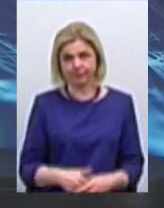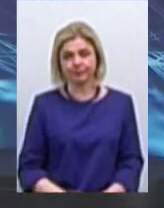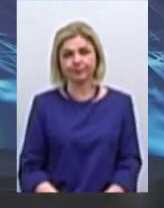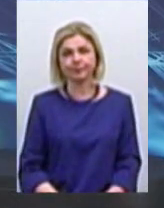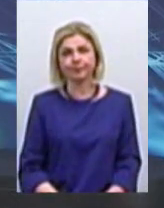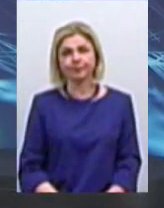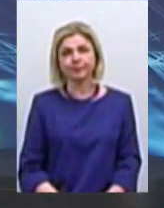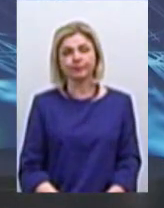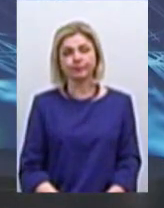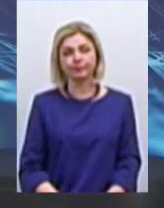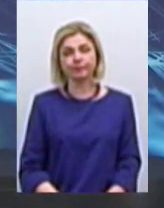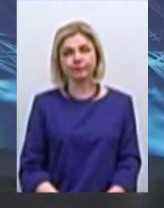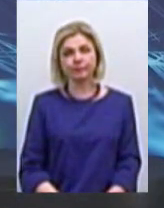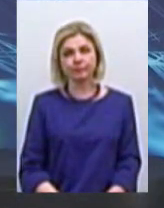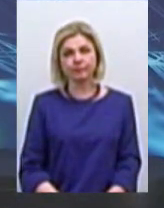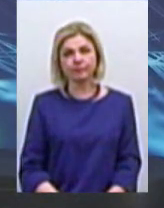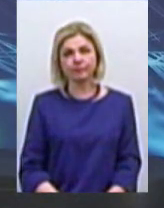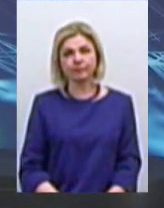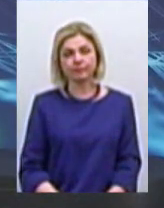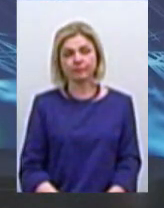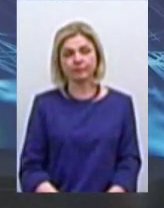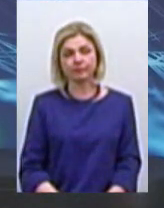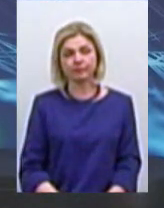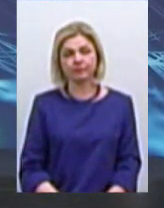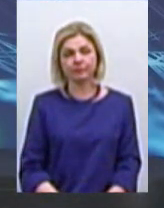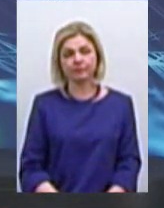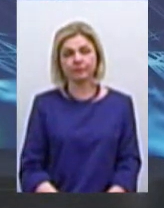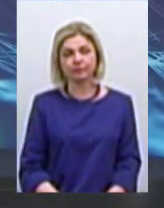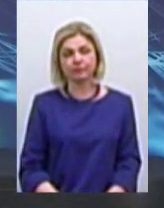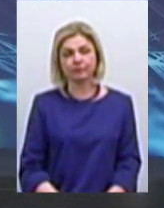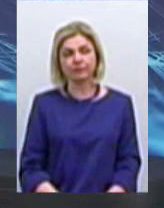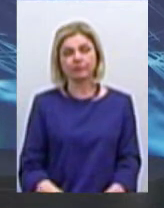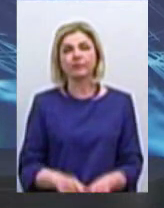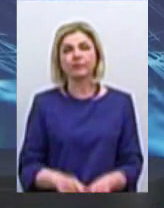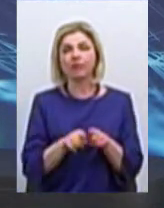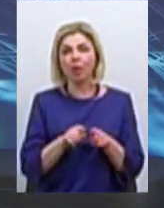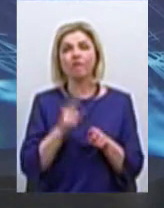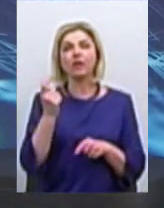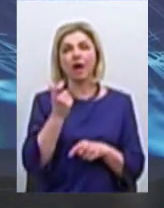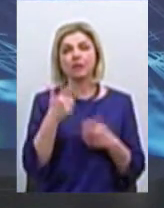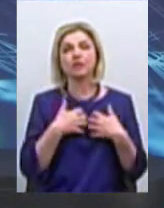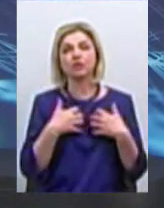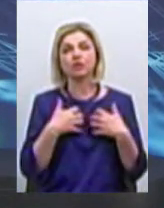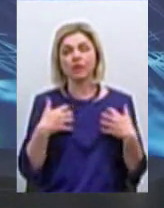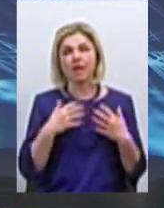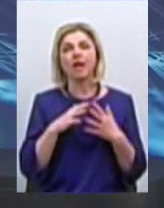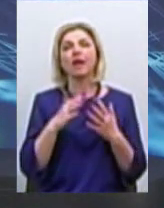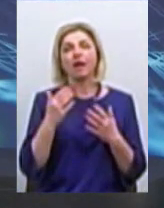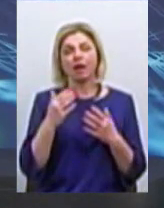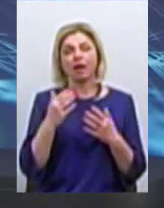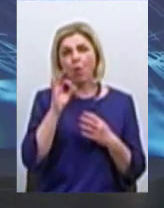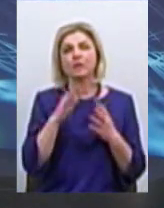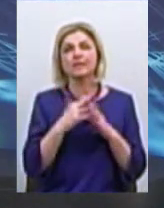Що стосується також власники тварин, я маю на увазі в сільській